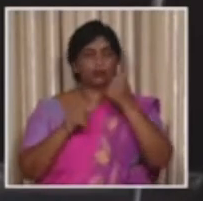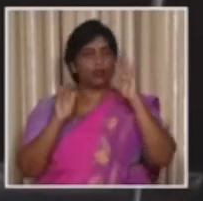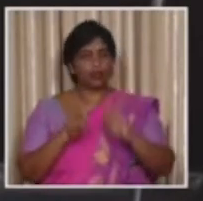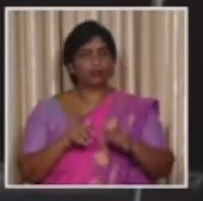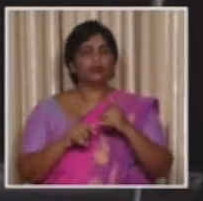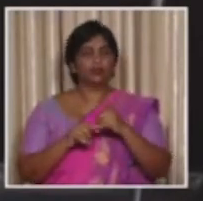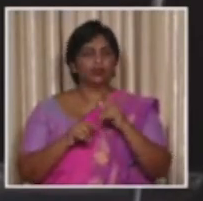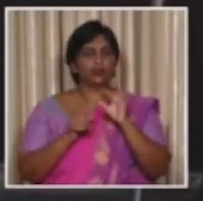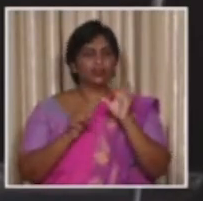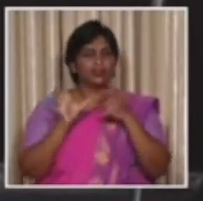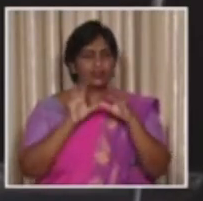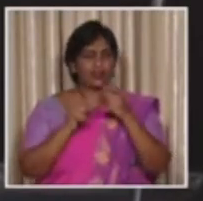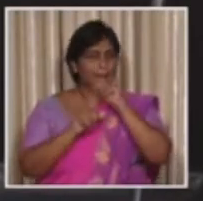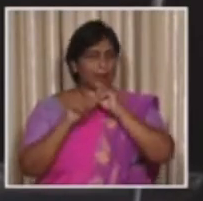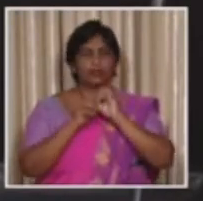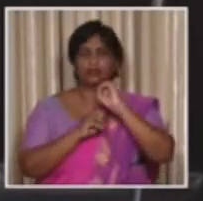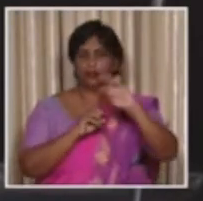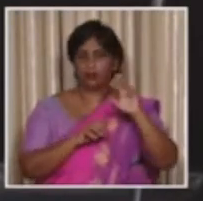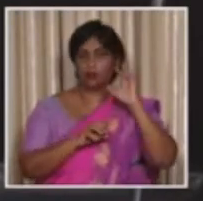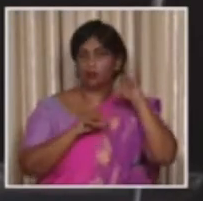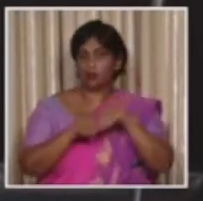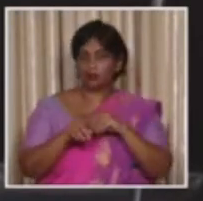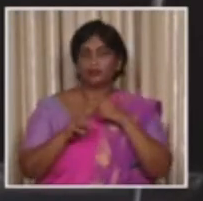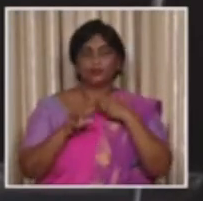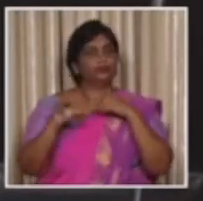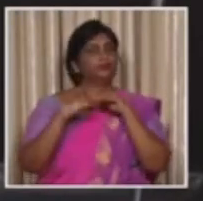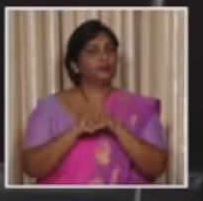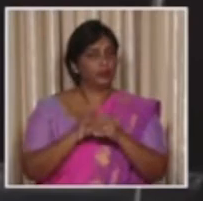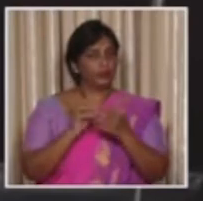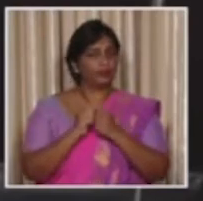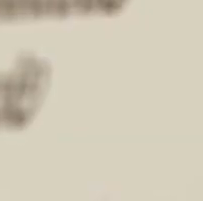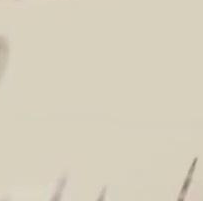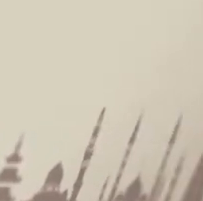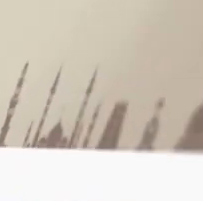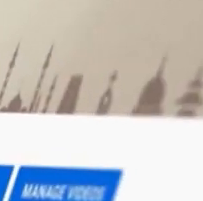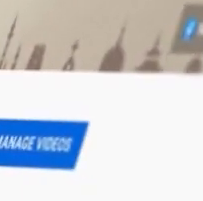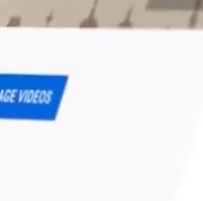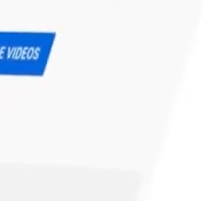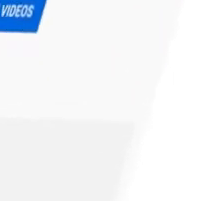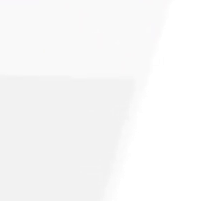විලෝපික මයිටා පැකට් ලබා දීම පොල් වගා අවස්ථාවක් ශේෂ්ඨගත කිරීමට අවශ්‍ය විලෝපික මයිටාවන්